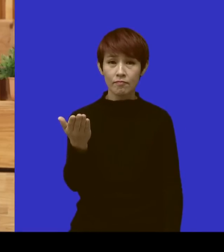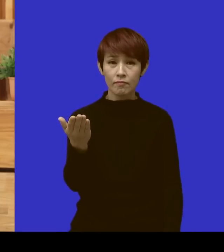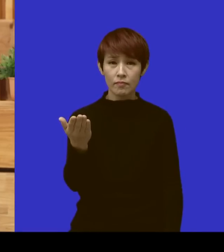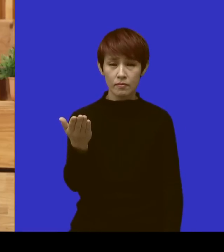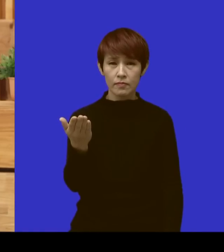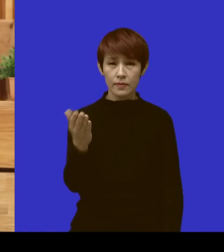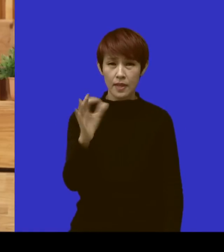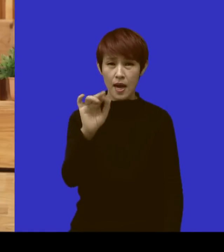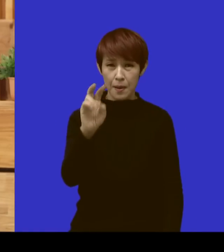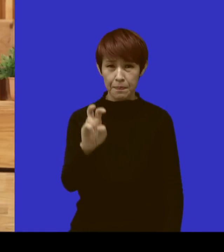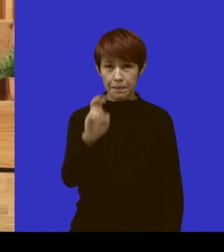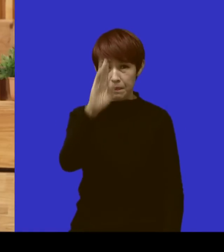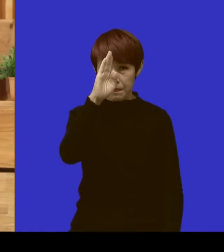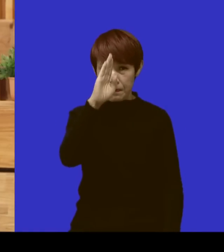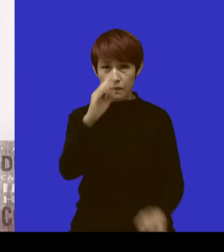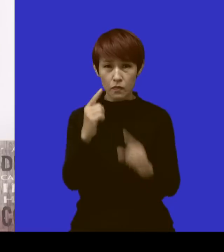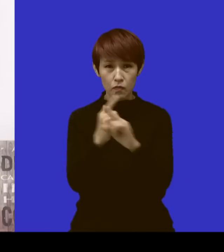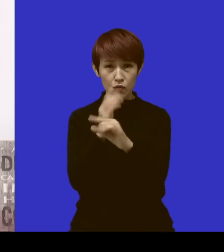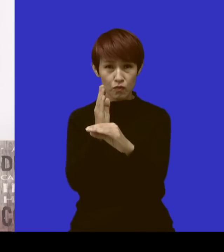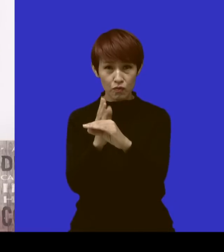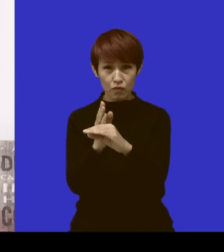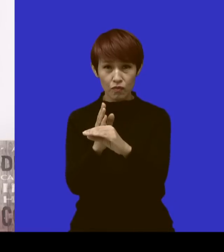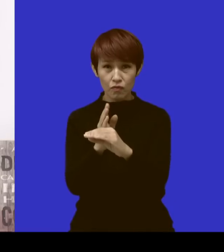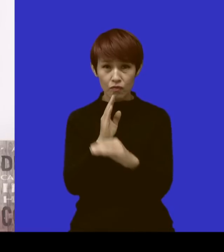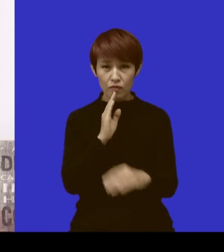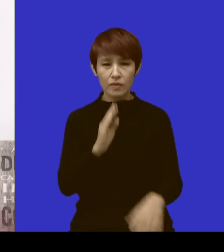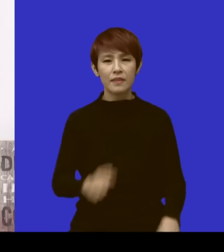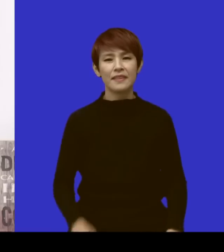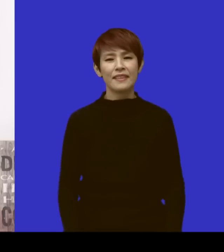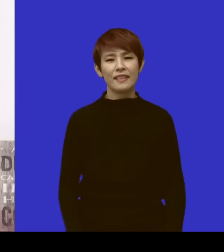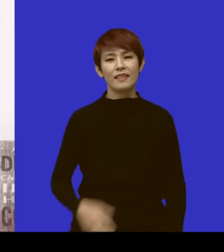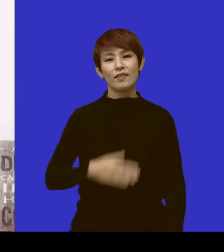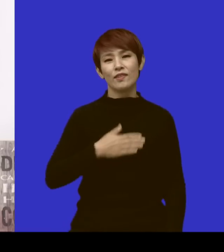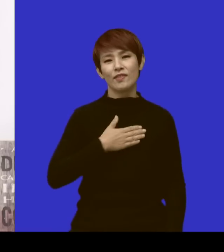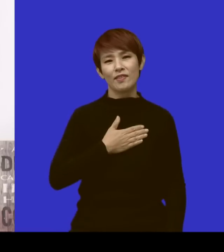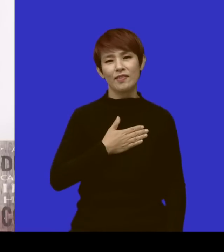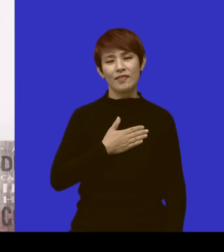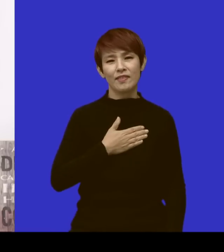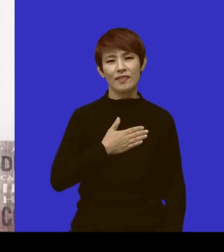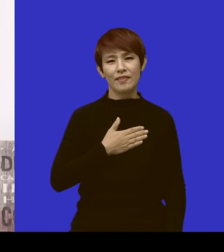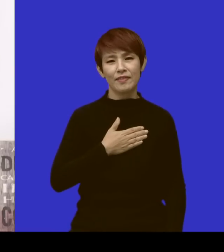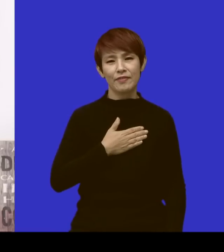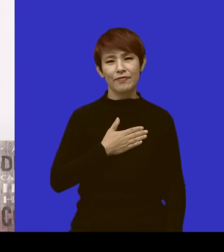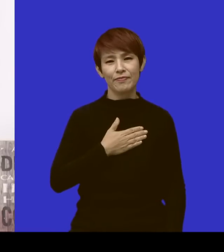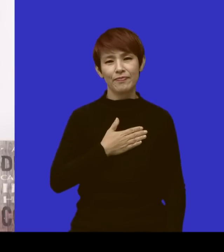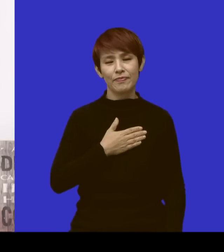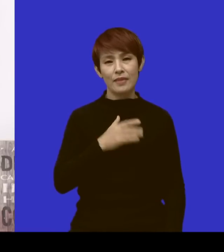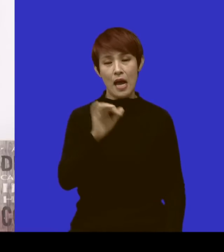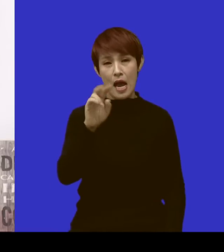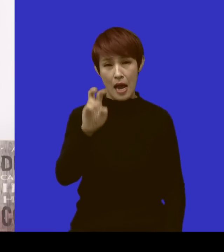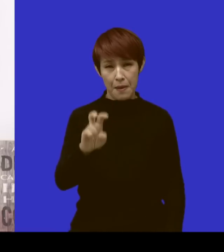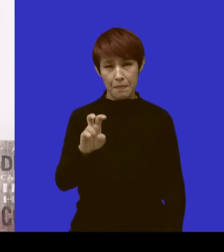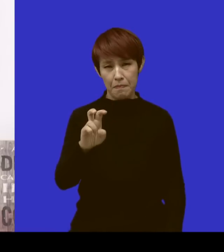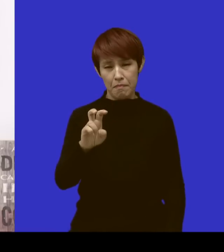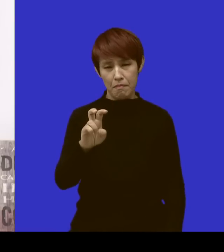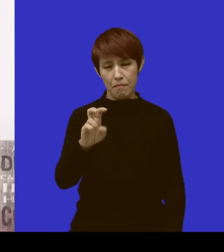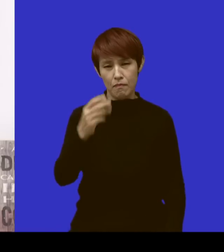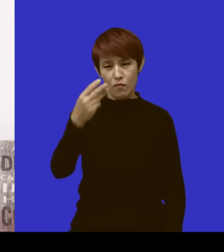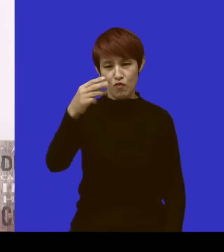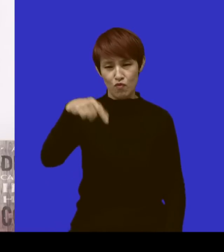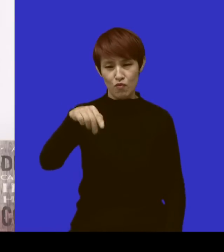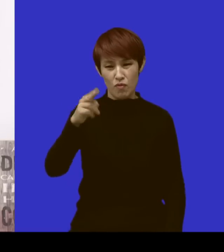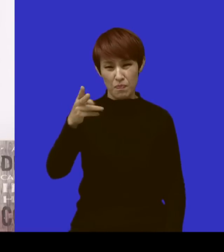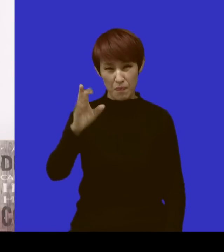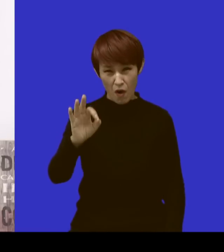지금 계속 암투병 중이시라고 들었습니다. 그래도 저 같은 경우에는 다른 분들 같은 경우에는 네. 암투병이라고 말할 수 있을